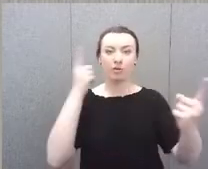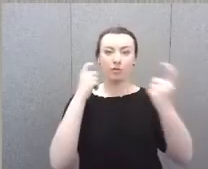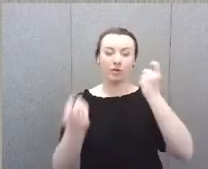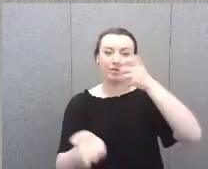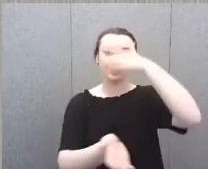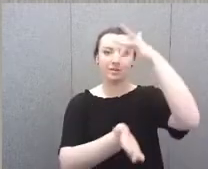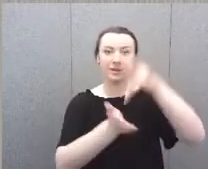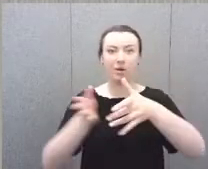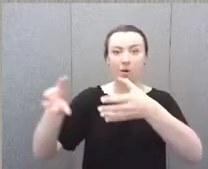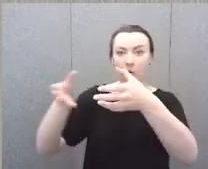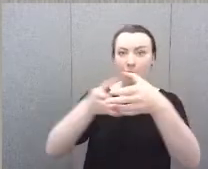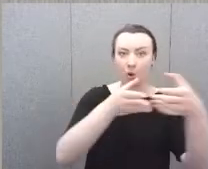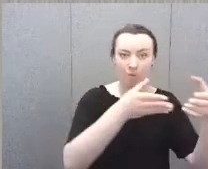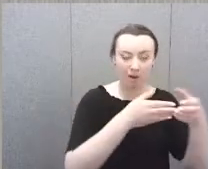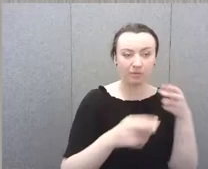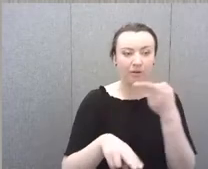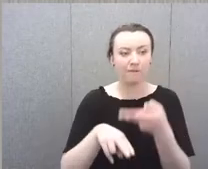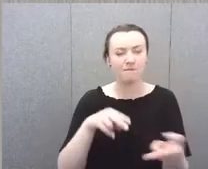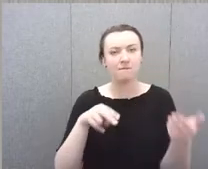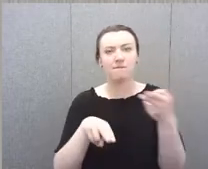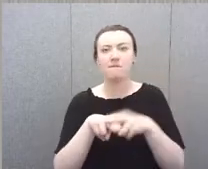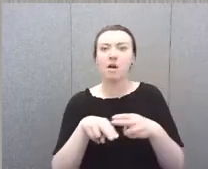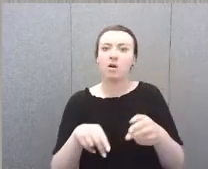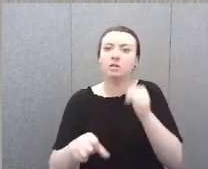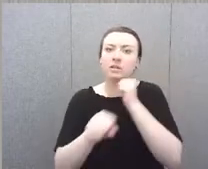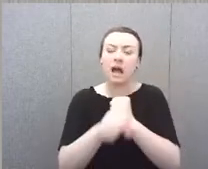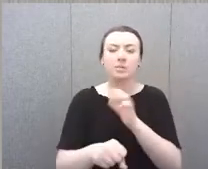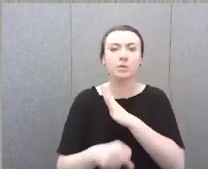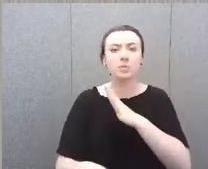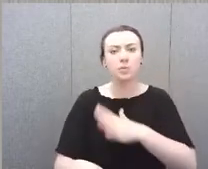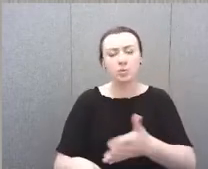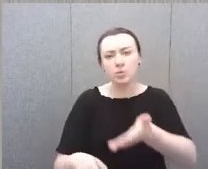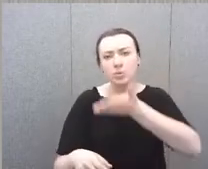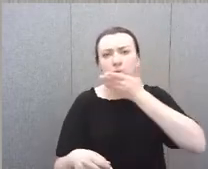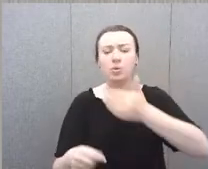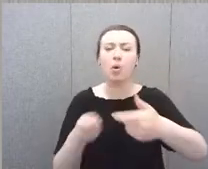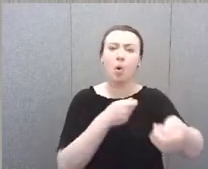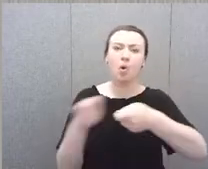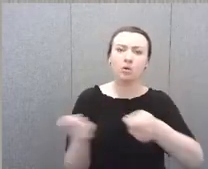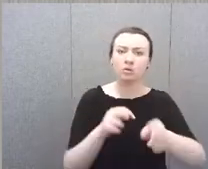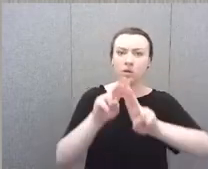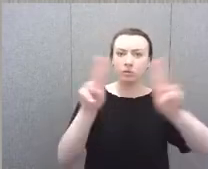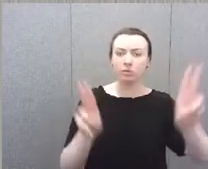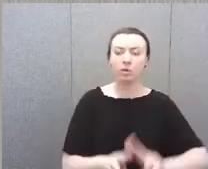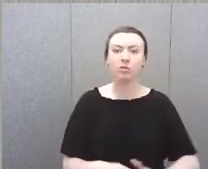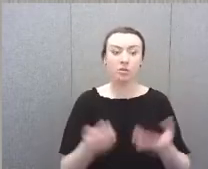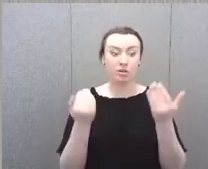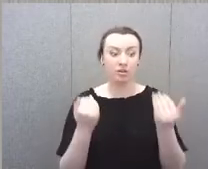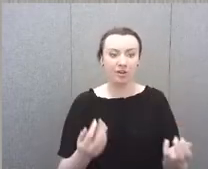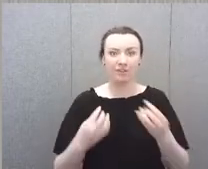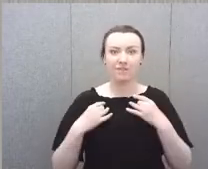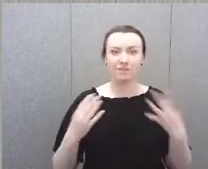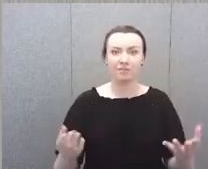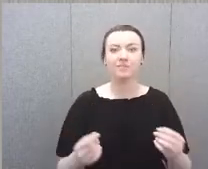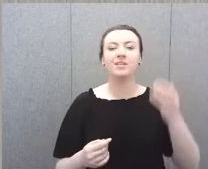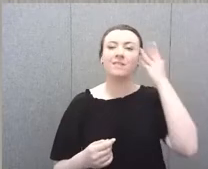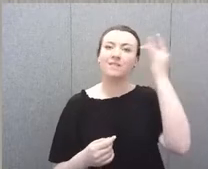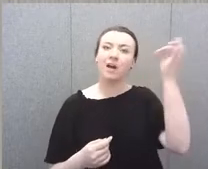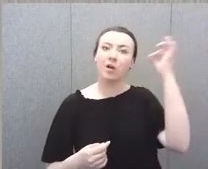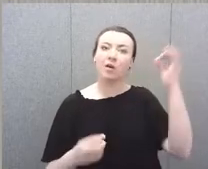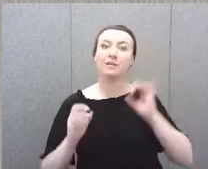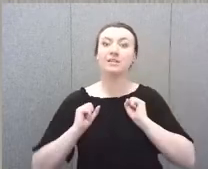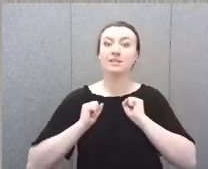МИД и команде Центра информации женщин за огромную работу, которая была проведена при организации этого